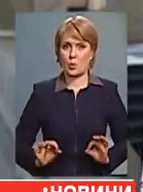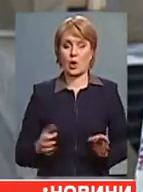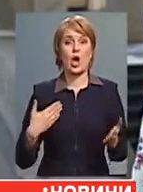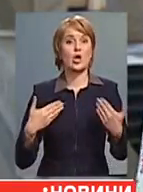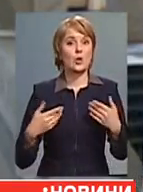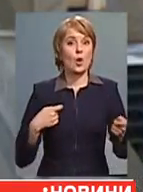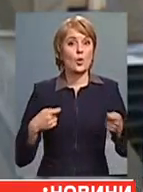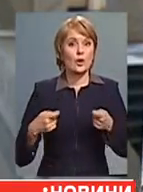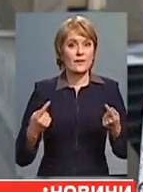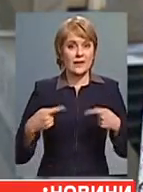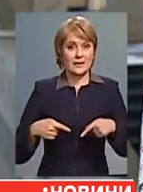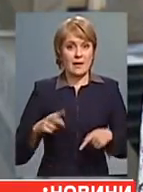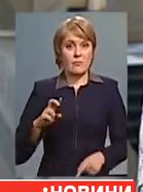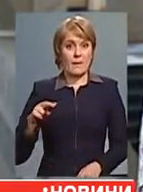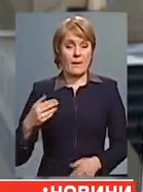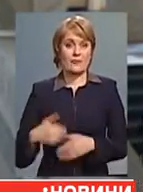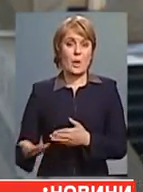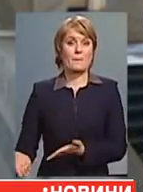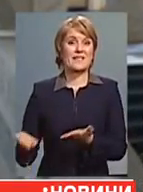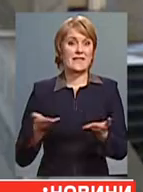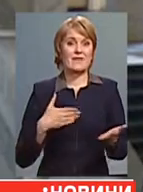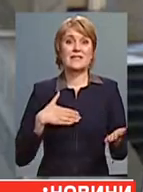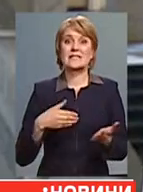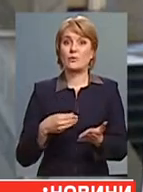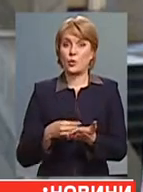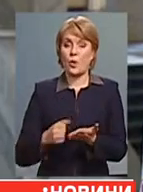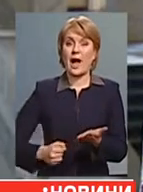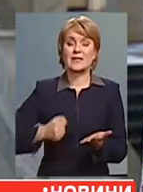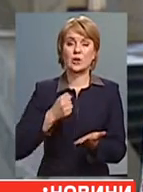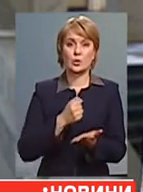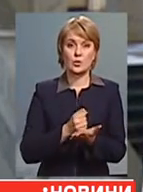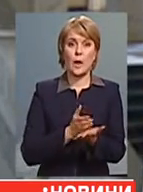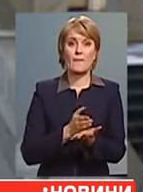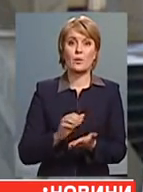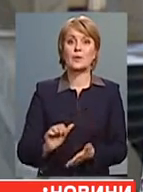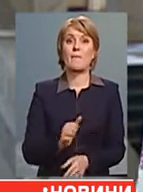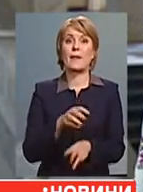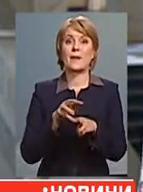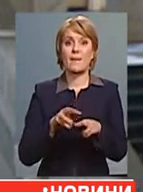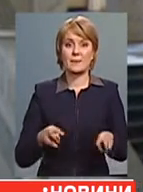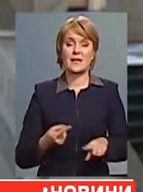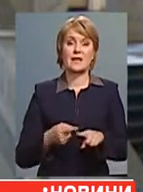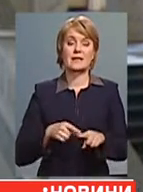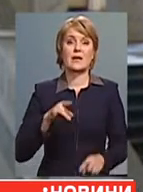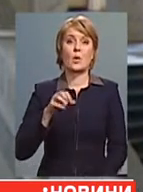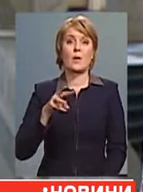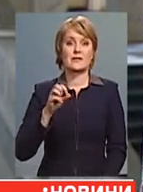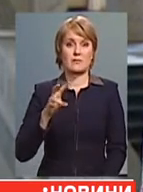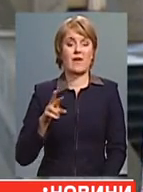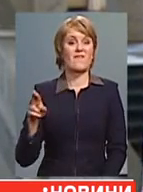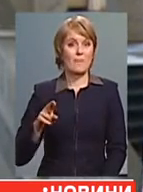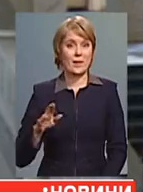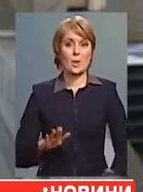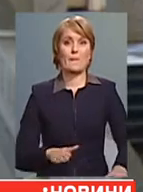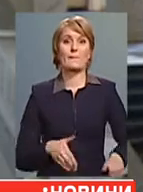то у блоці Петра Порошенка вже представили свою кандидатуру на пост прем'єр-міністра. Це Володимир Гройсман. Він у п'ятницю представив свою